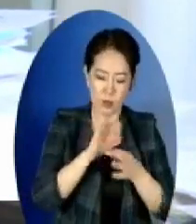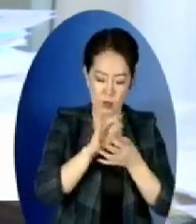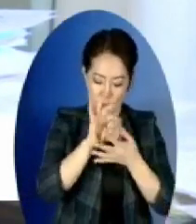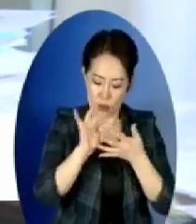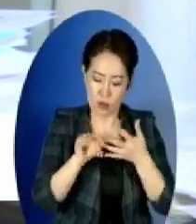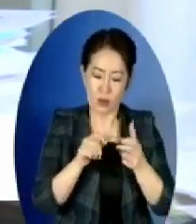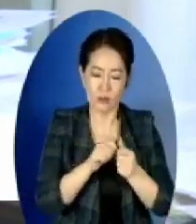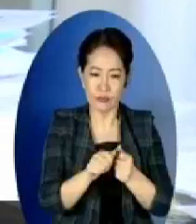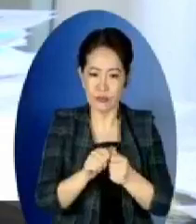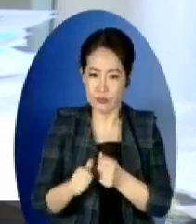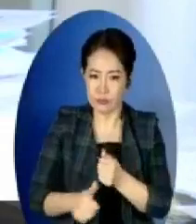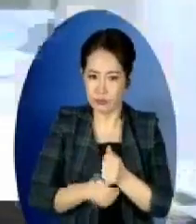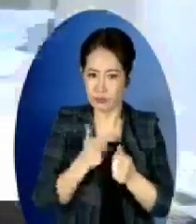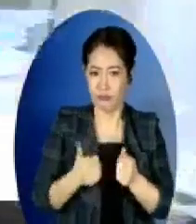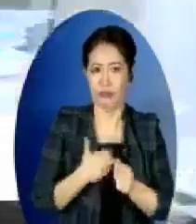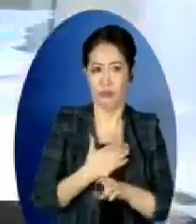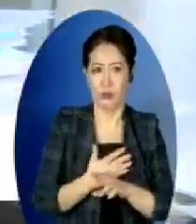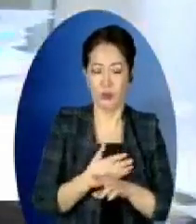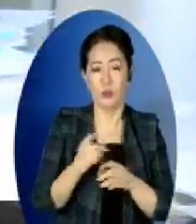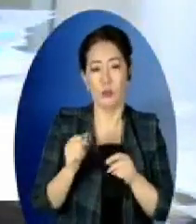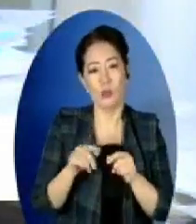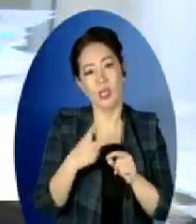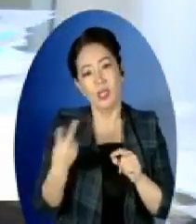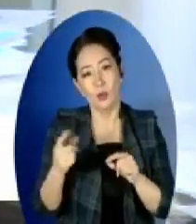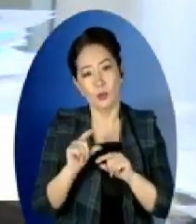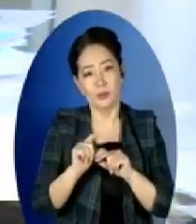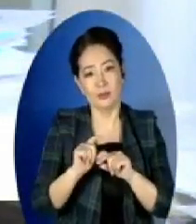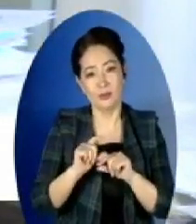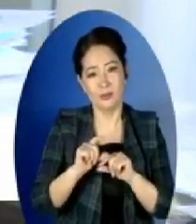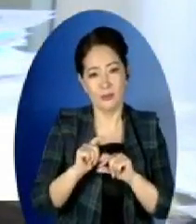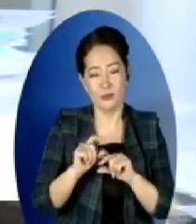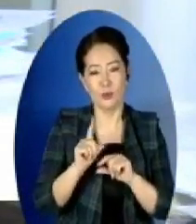төрлийн хэрэгцээг хангаа явлаа гэхэд одоо үлдсэн